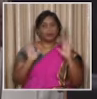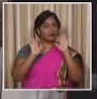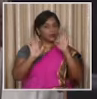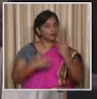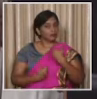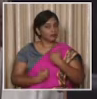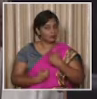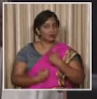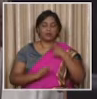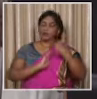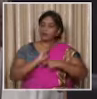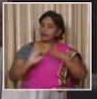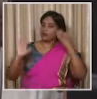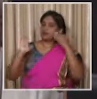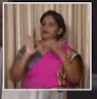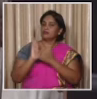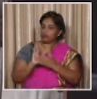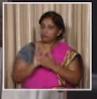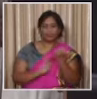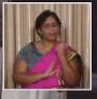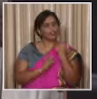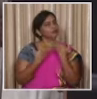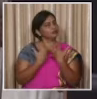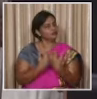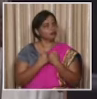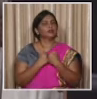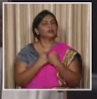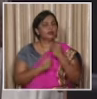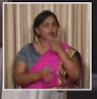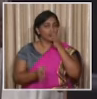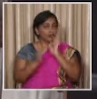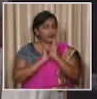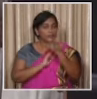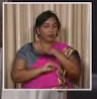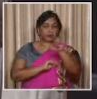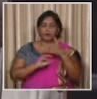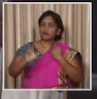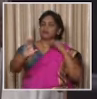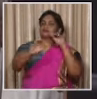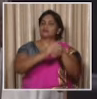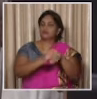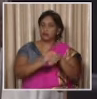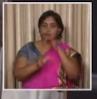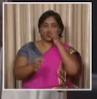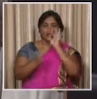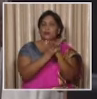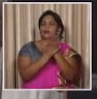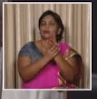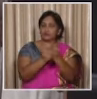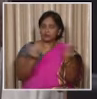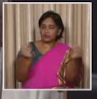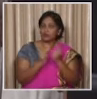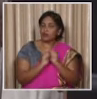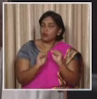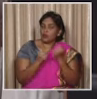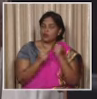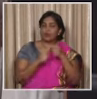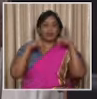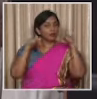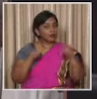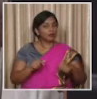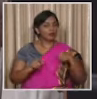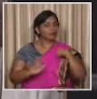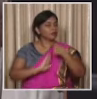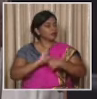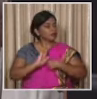මම රට වෙනුවෙන් ඒ අභියෝගය බාරගත්තා. ගිනි ගොඩ මැදට ගිහින් මම ගින්න නිවන්න පටන් ගත්තා. අද මුළු